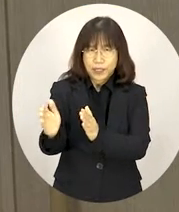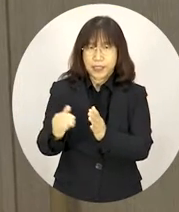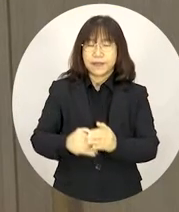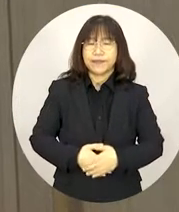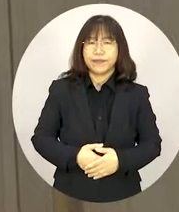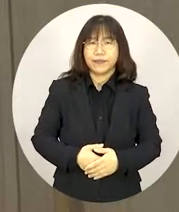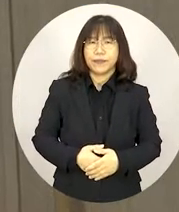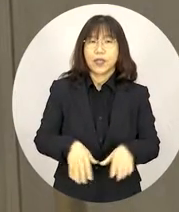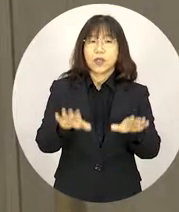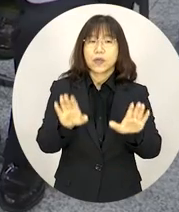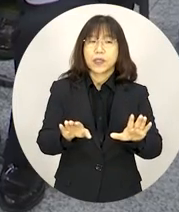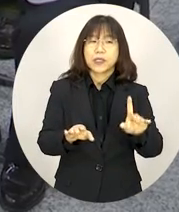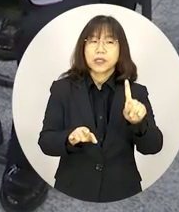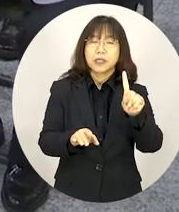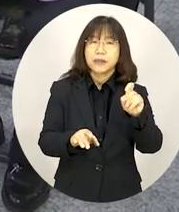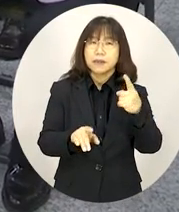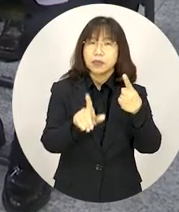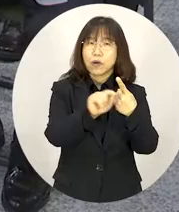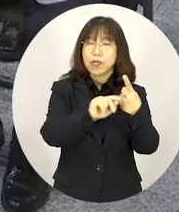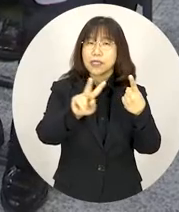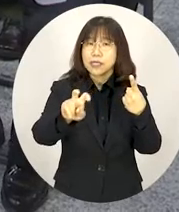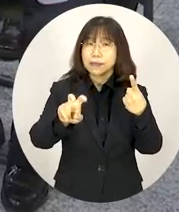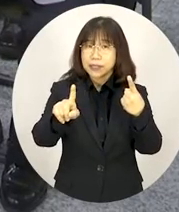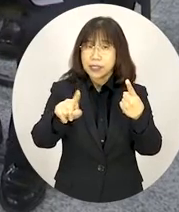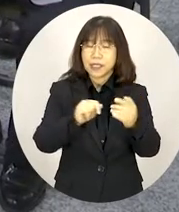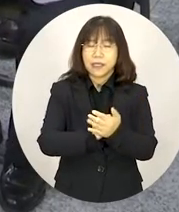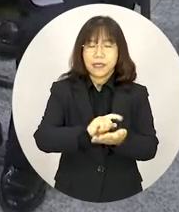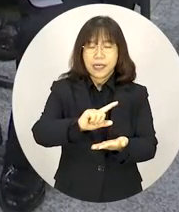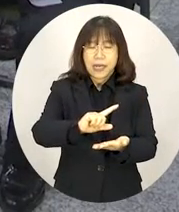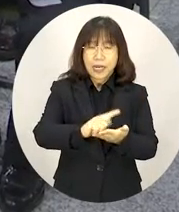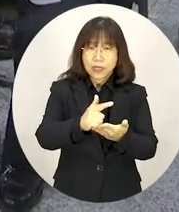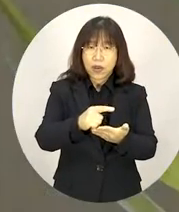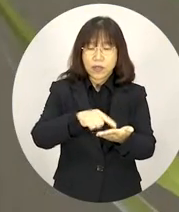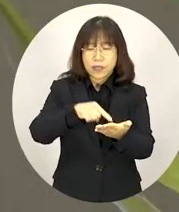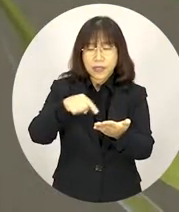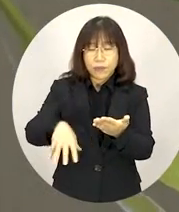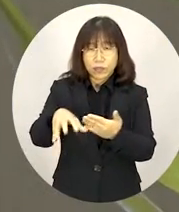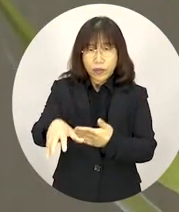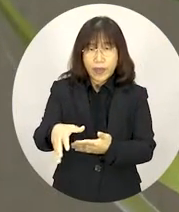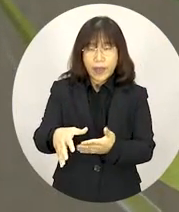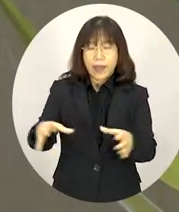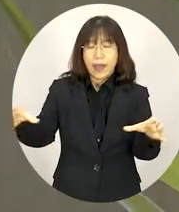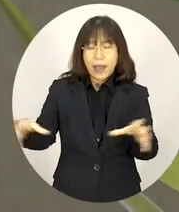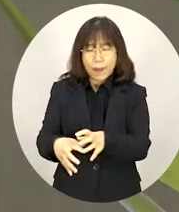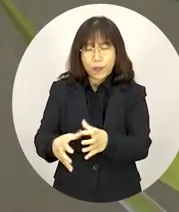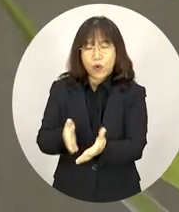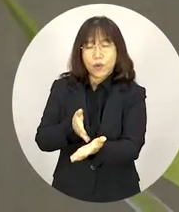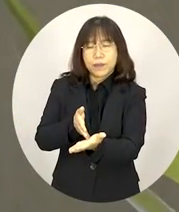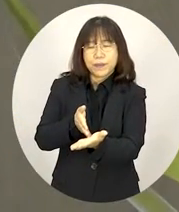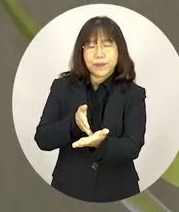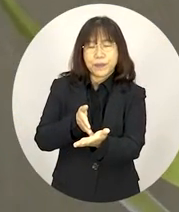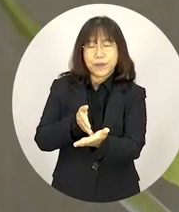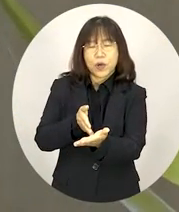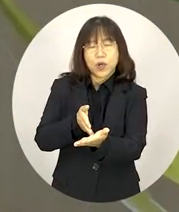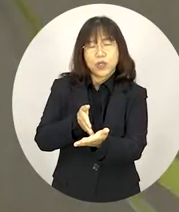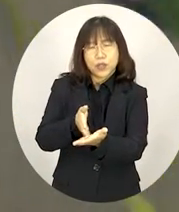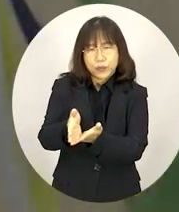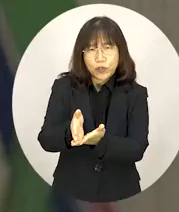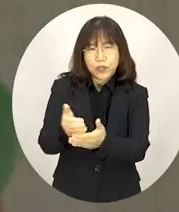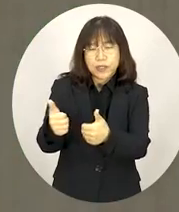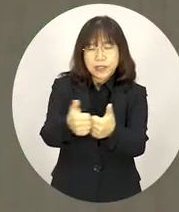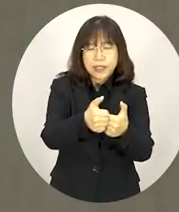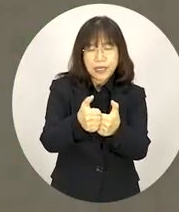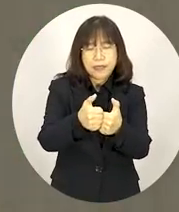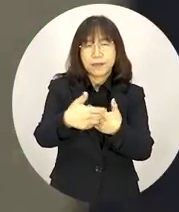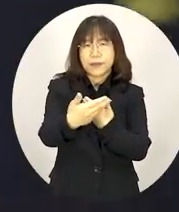종부세 고지서가 발송되는 전날인 지난 21일 강서세무서에 종부세 합동 민원상담 창구를 열고 본격적인